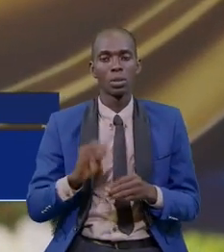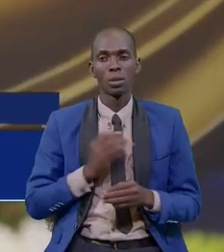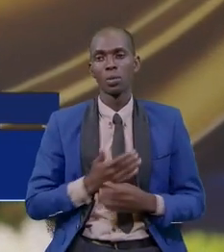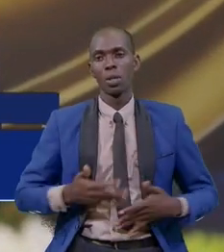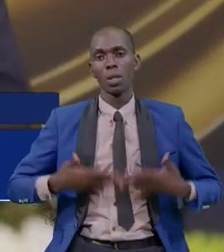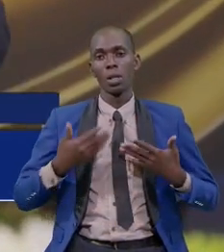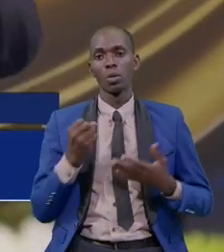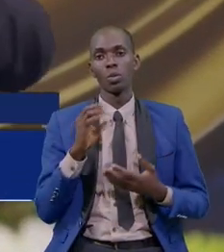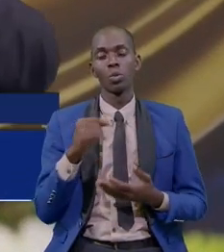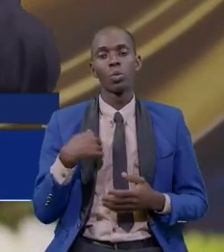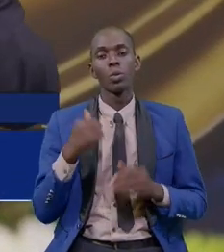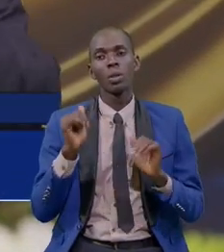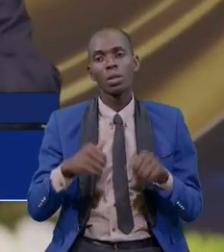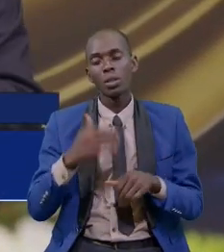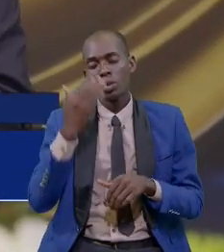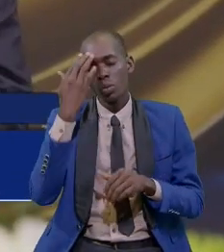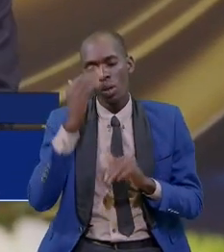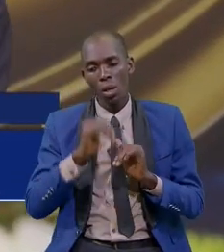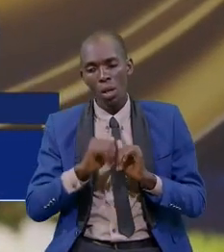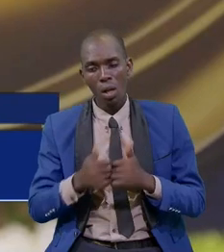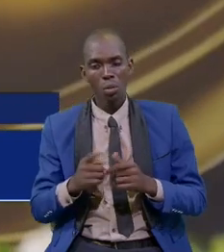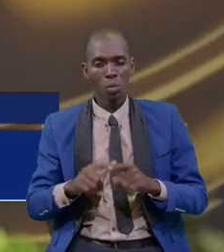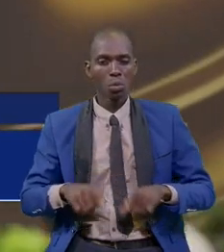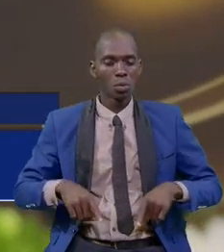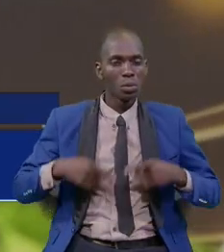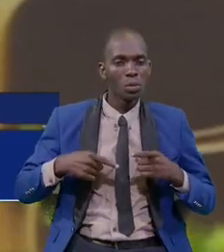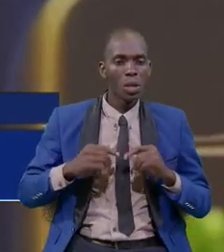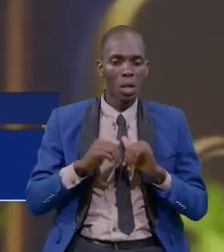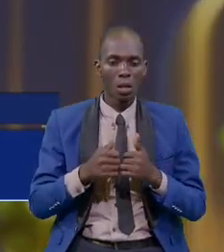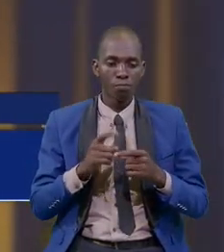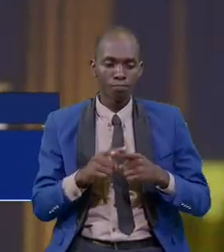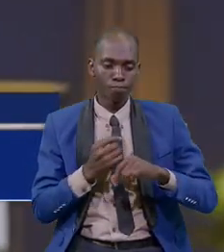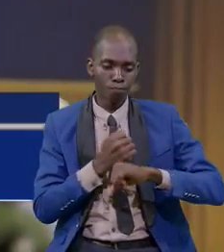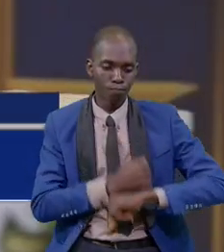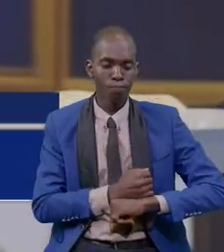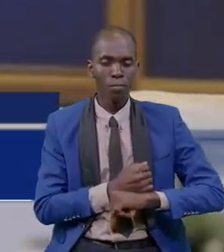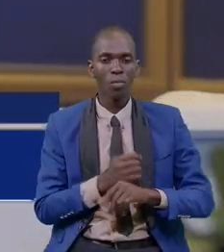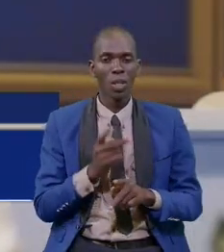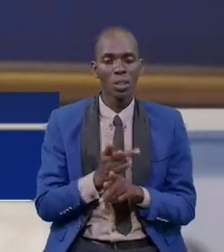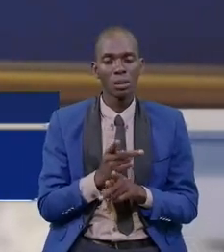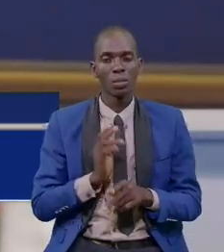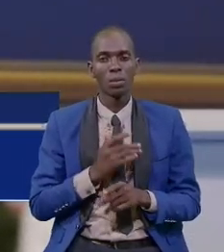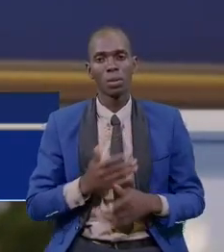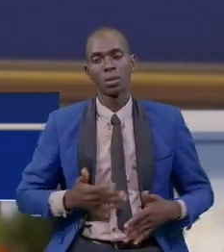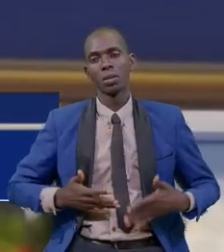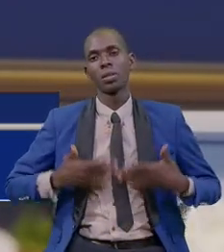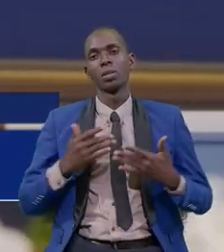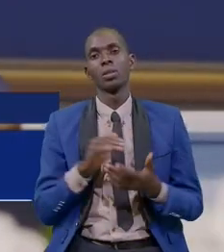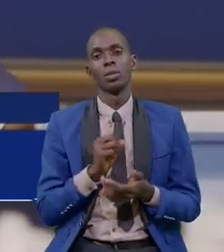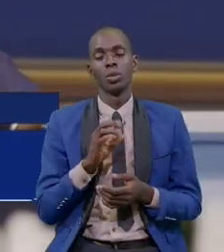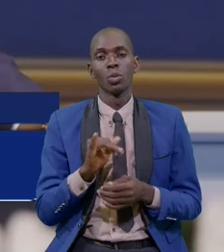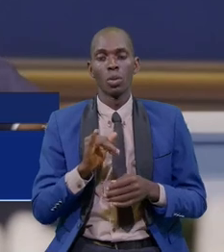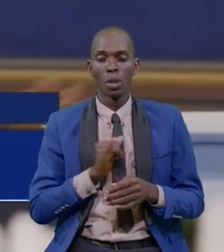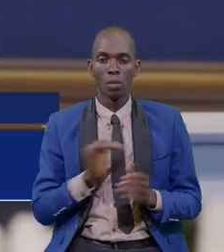savoir comment nous demeurer. Comment mener notre vie et comment préserver notre vie dans ce monde présent. Alors, je vous demande à